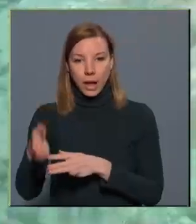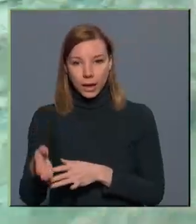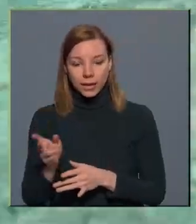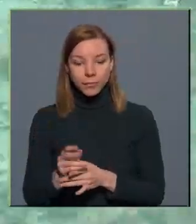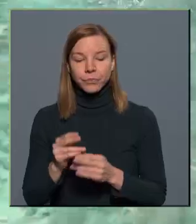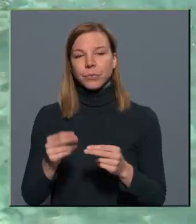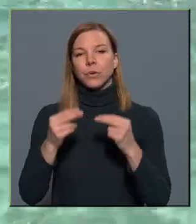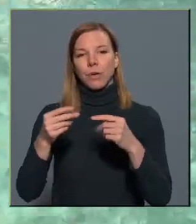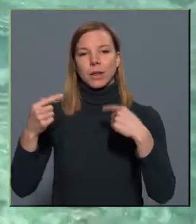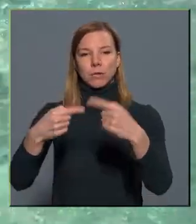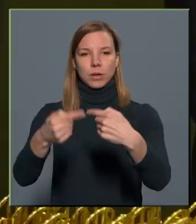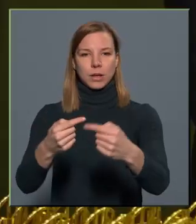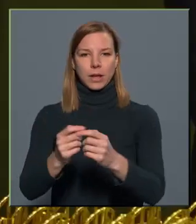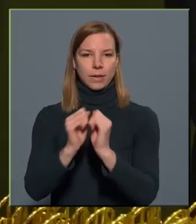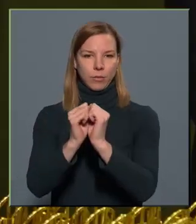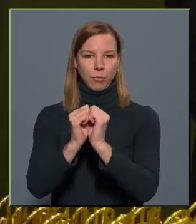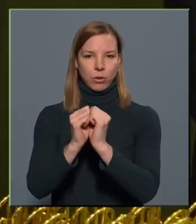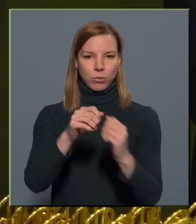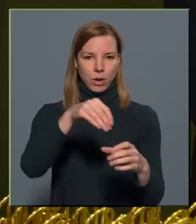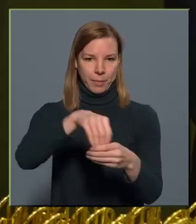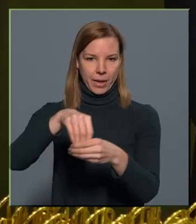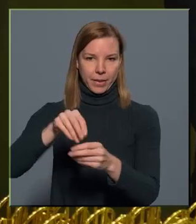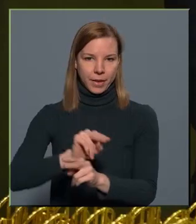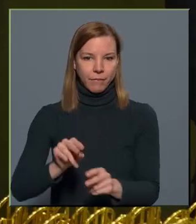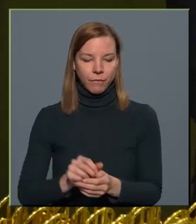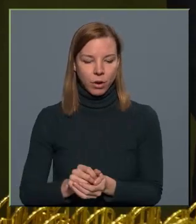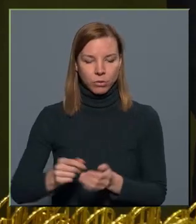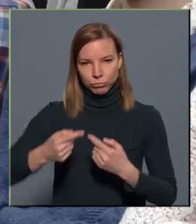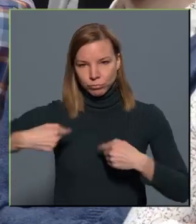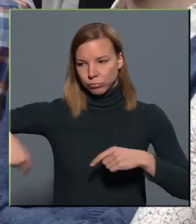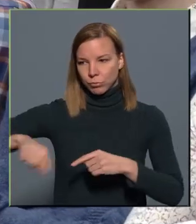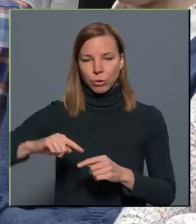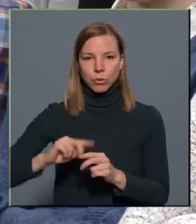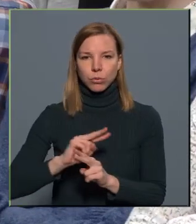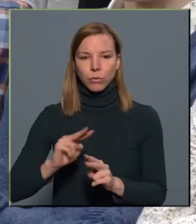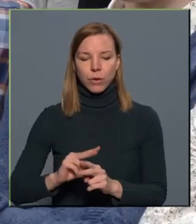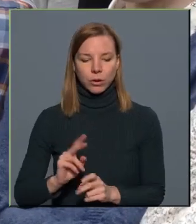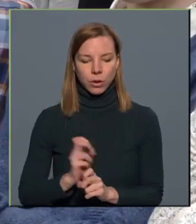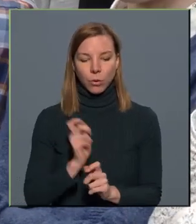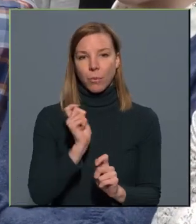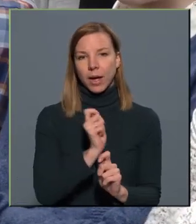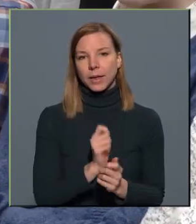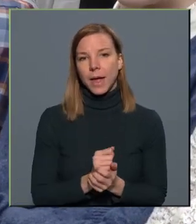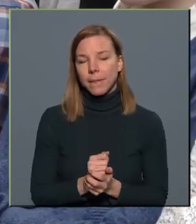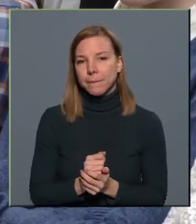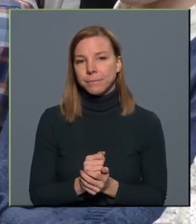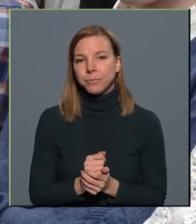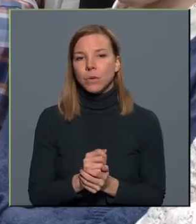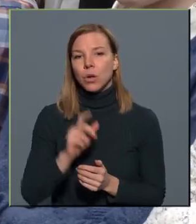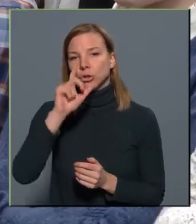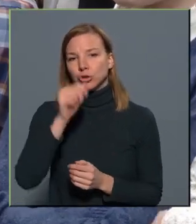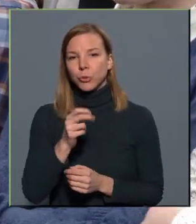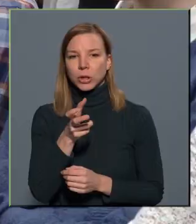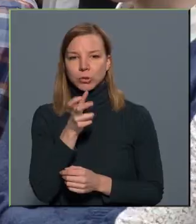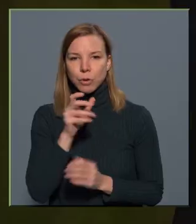következő generáció bajnokai is közöttetek vannak, vagy közöttünk vannak itt Kőbányán. Somjódi Csaba, a polgármester is évek óta